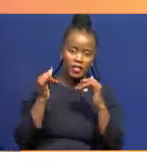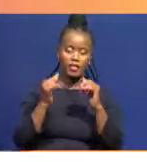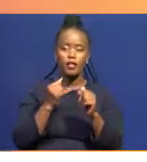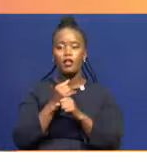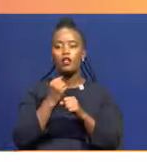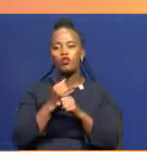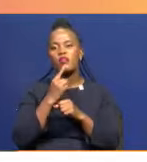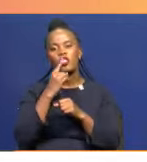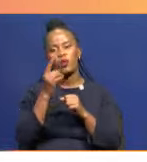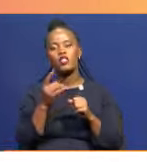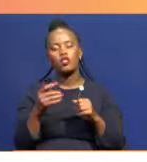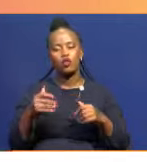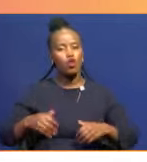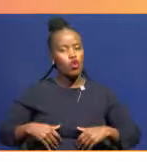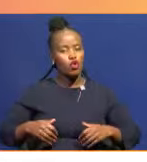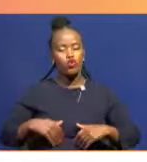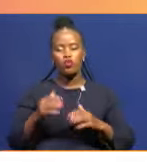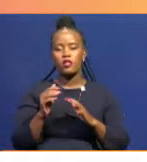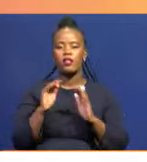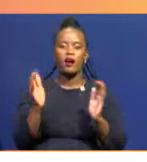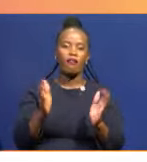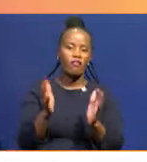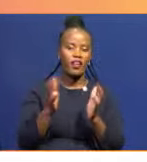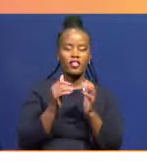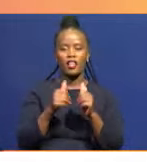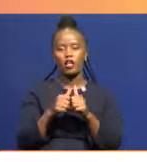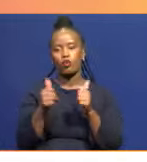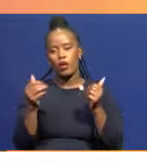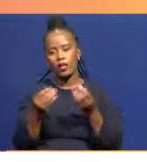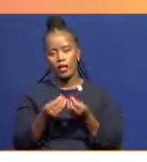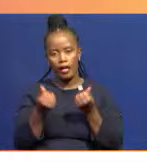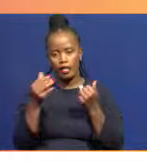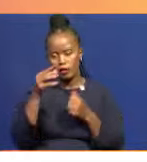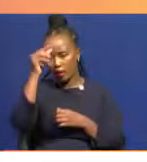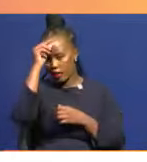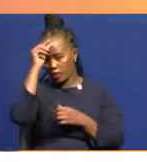yaweze kushughulikiwa na serikali. Kuna sheria nyingine pia.